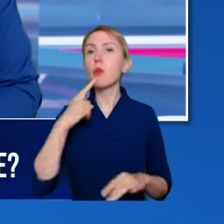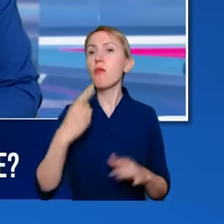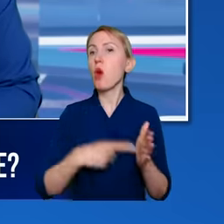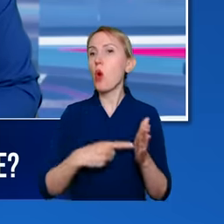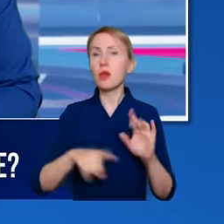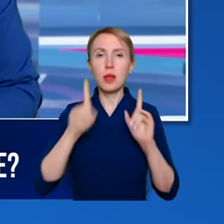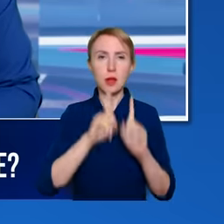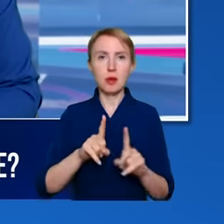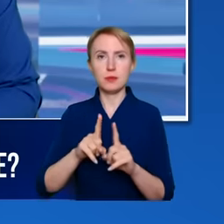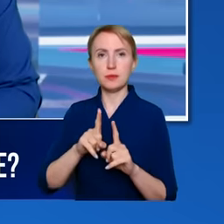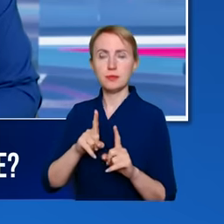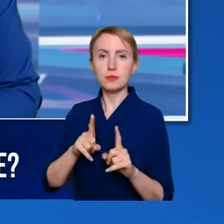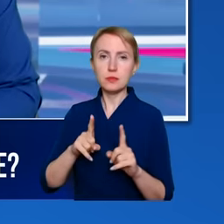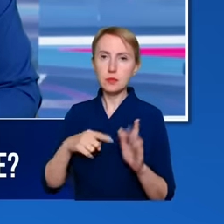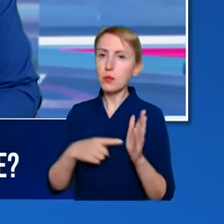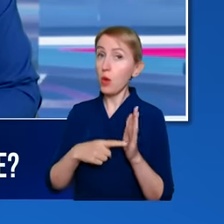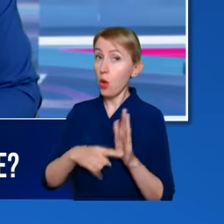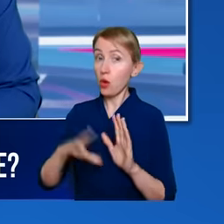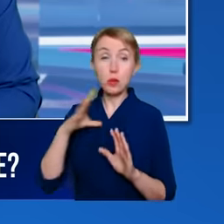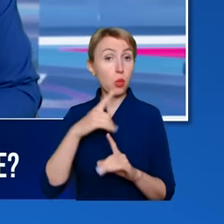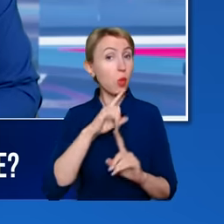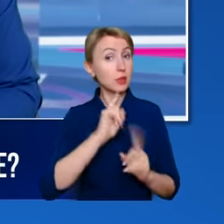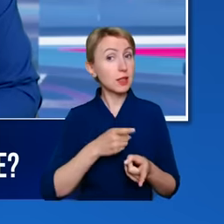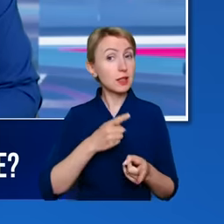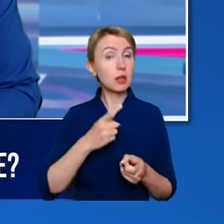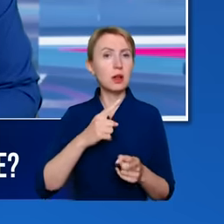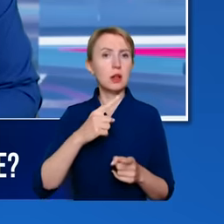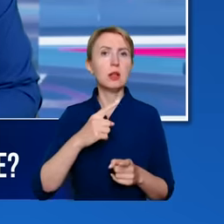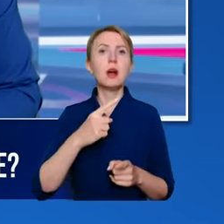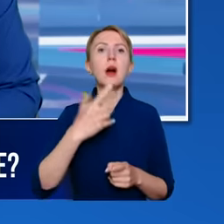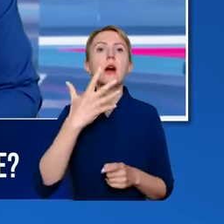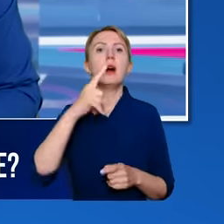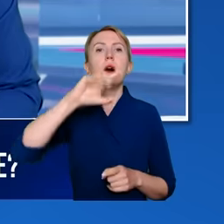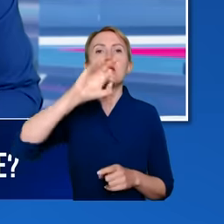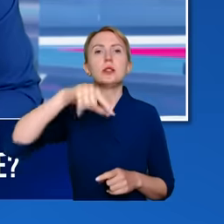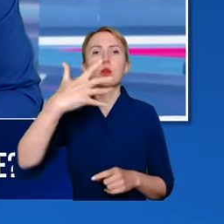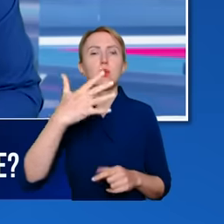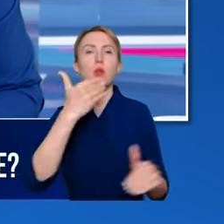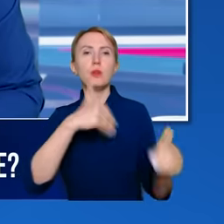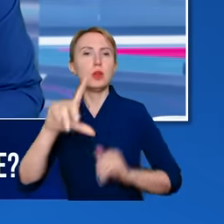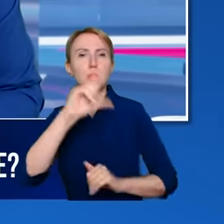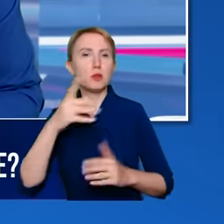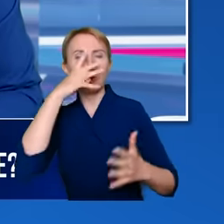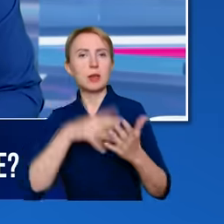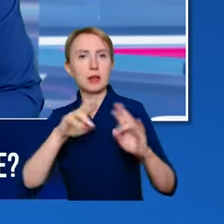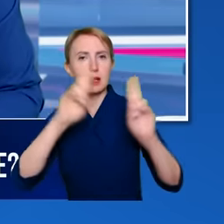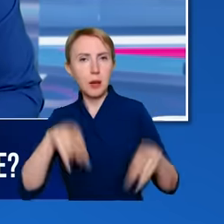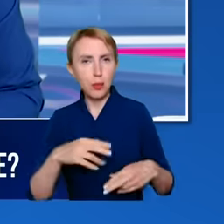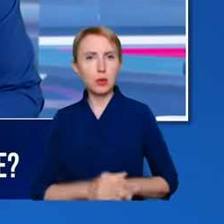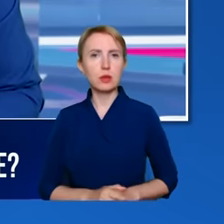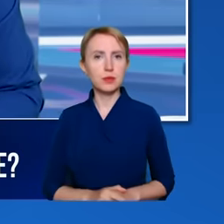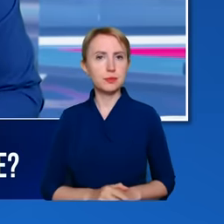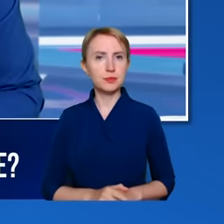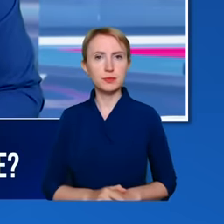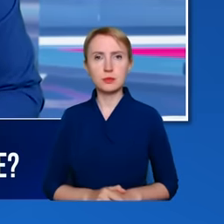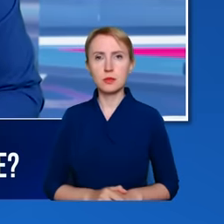naprawdę. Natomiast o tym, że było zlecenie za 500 000 złotych na raport o jakimś o wyciąganiu pieniędzy na